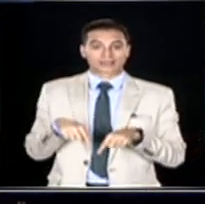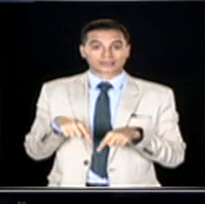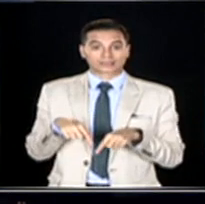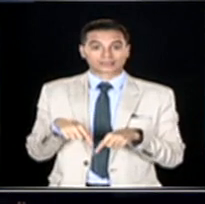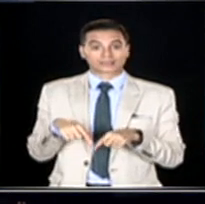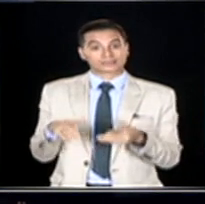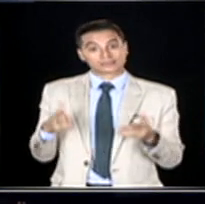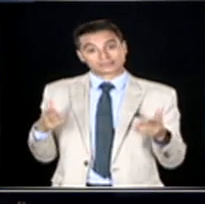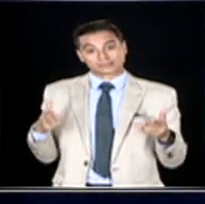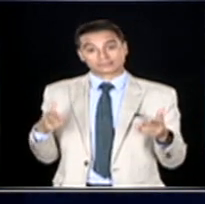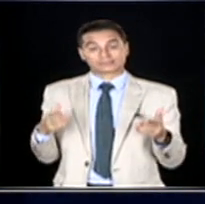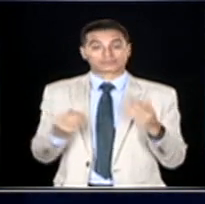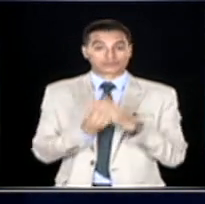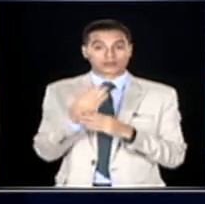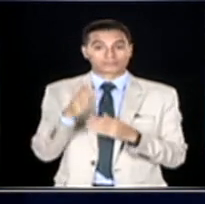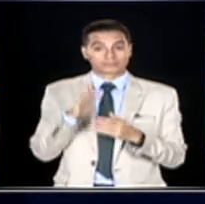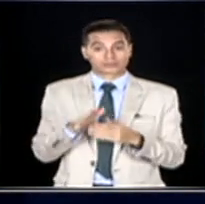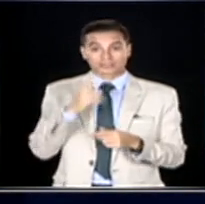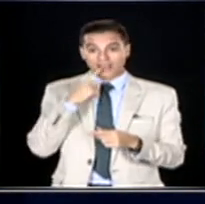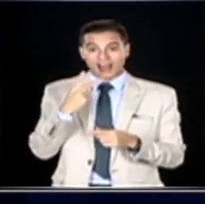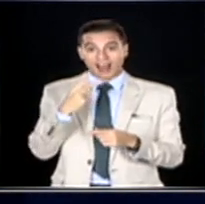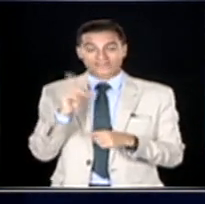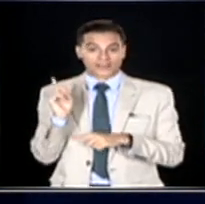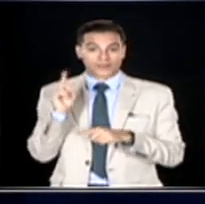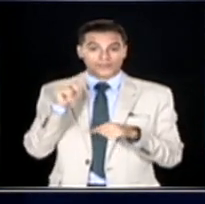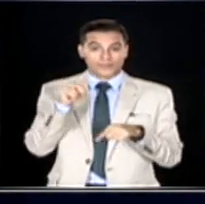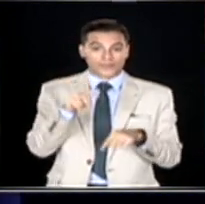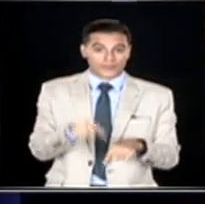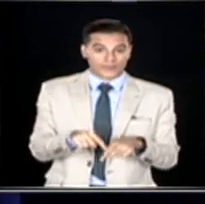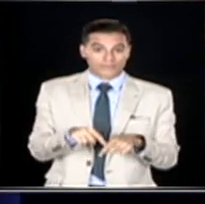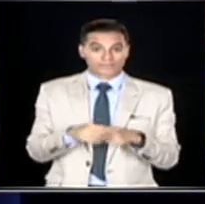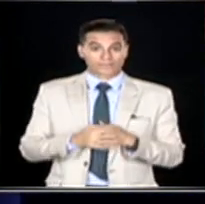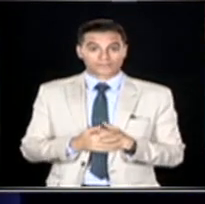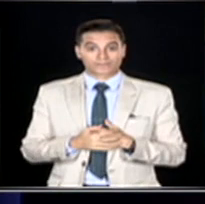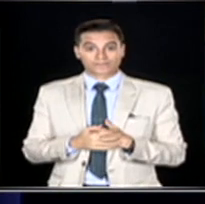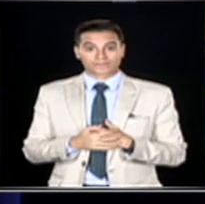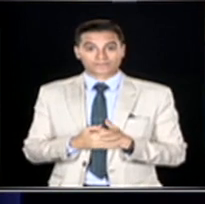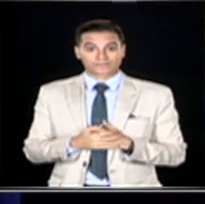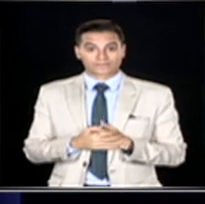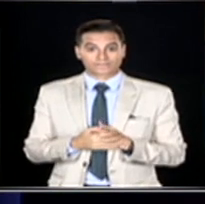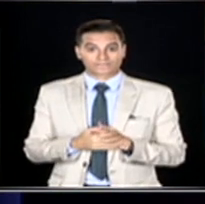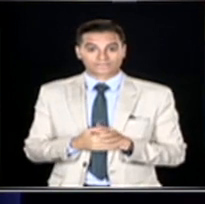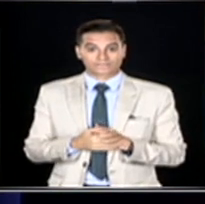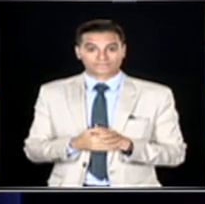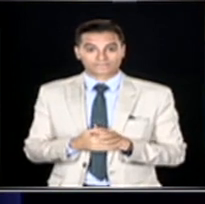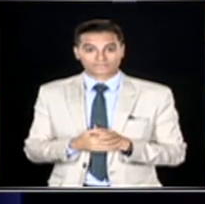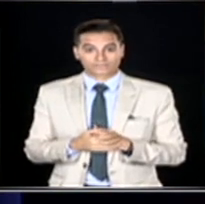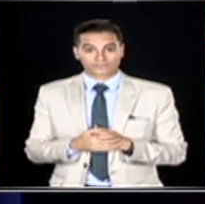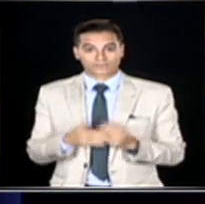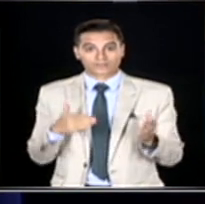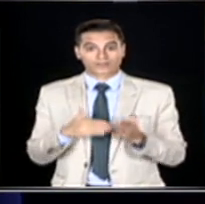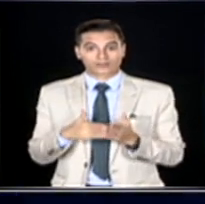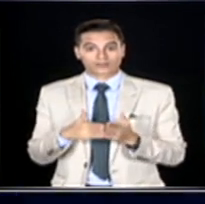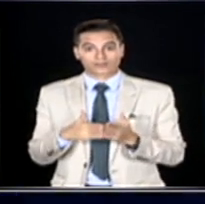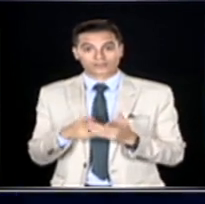يا رب. من سنة 2000 يعني بقاله. طلعها من تحت الفقر، كانت يعني من ساعة ما خرجت من